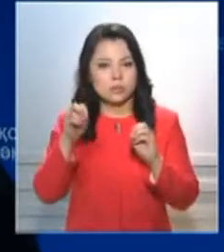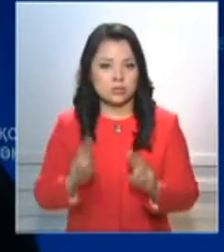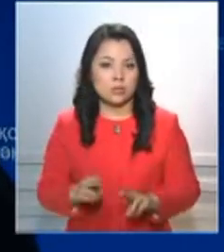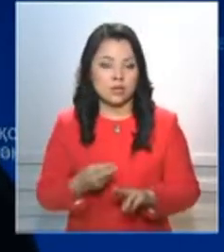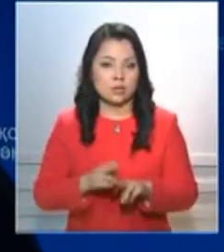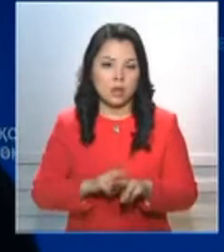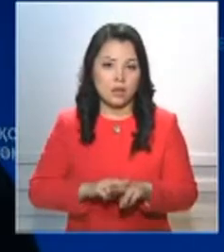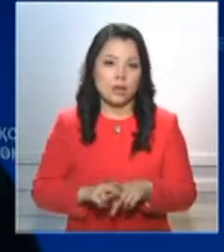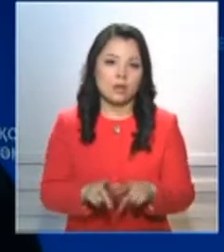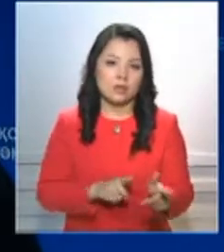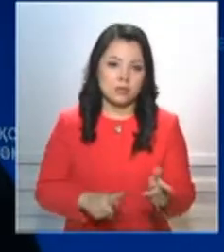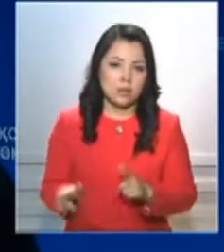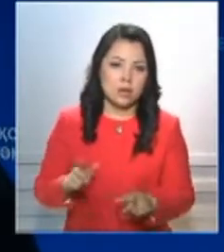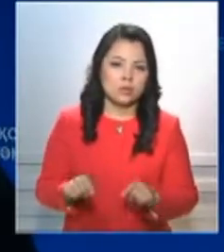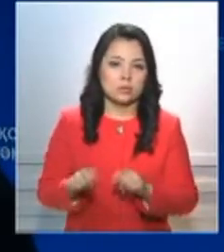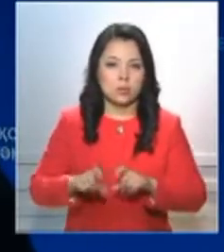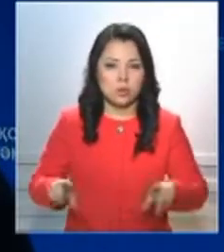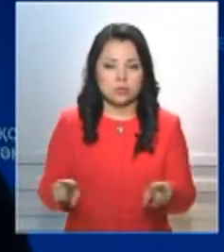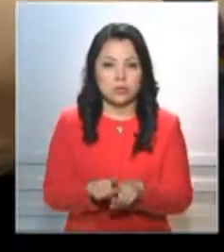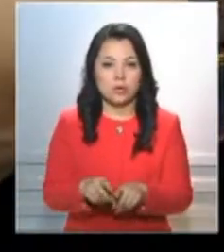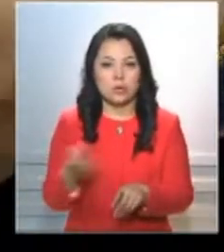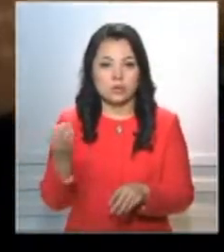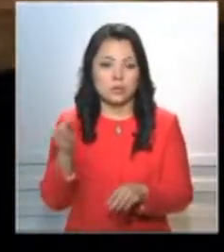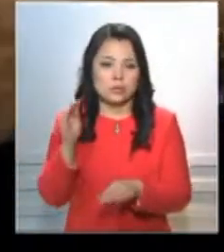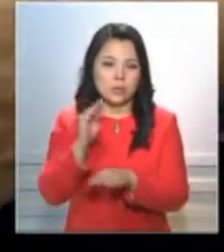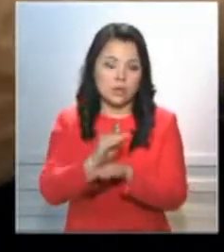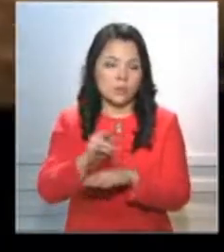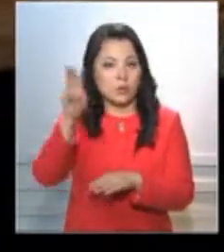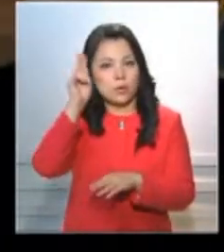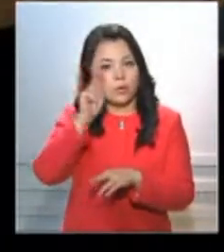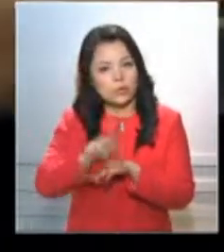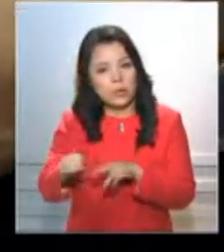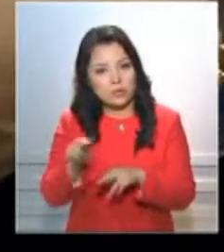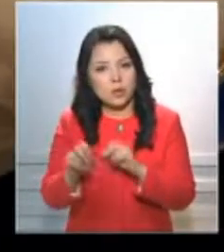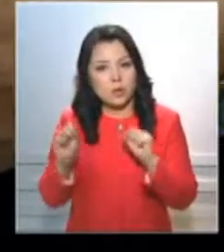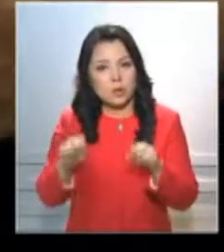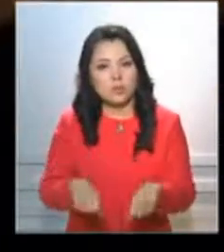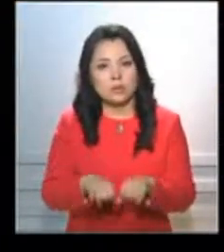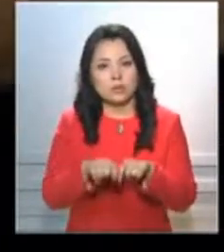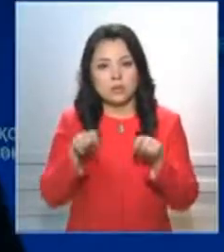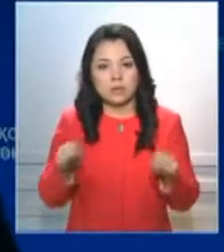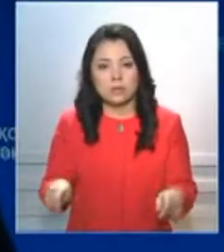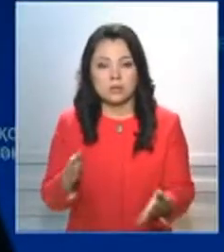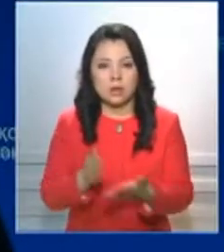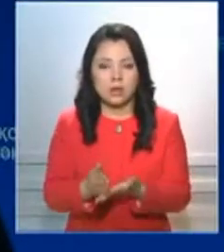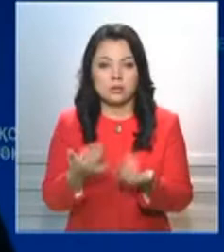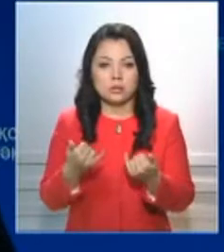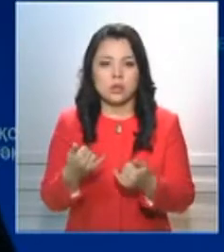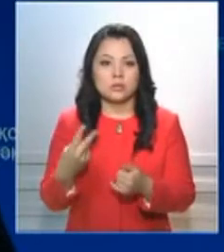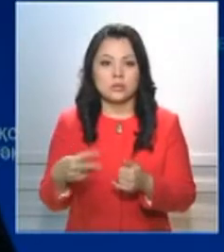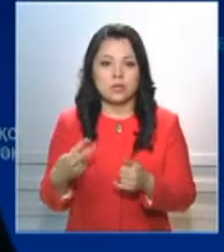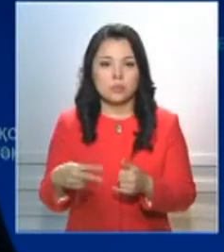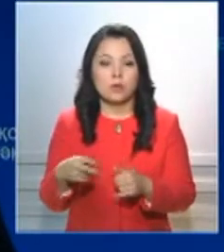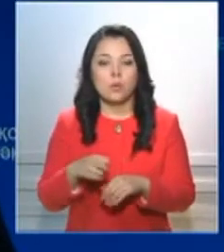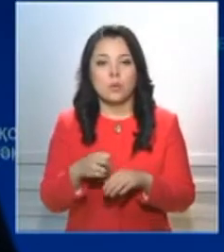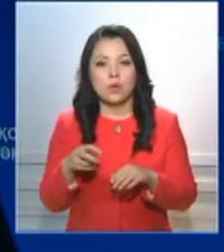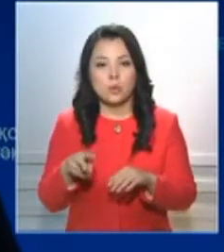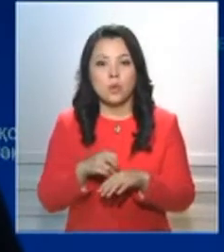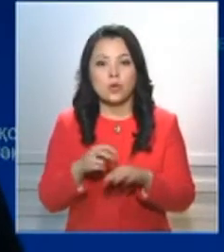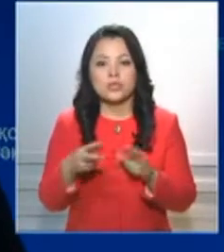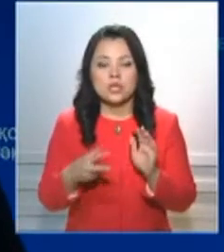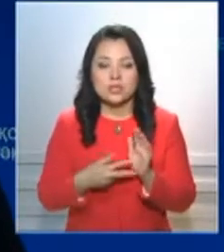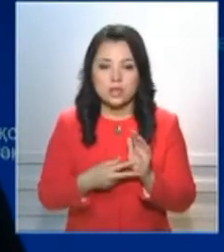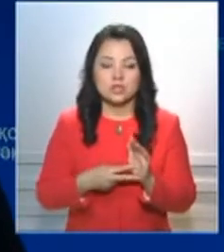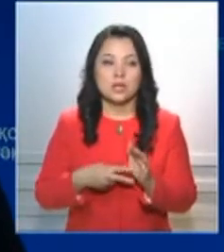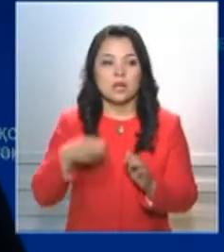ұстаздарымыз сабаққа дайындалуына, балдармен қосымша білім жасауға толық мүмкіндік бар. 16-17 оқу жылында бірінші сыныптың